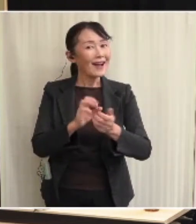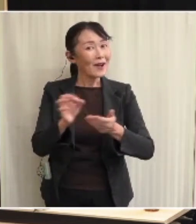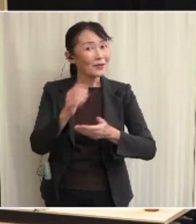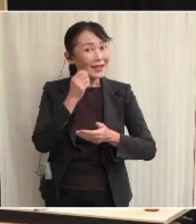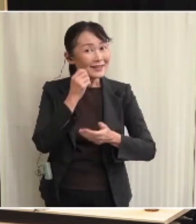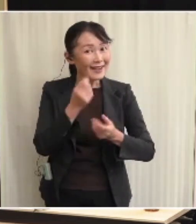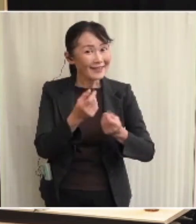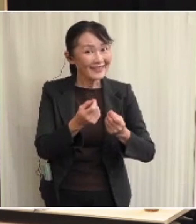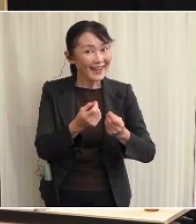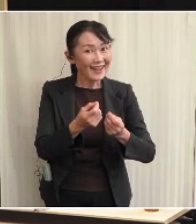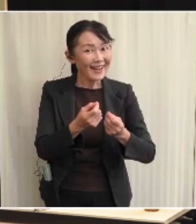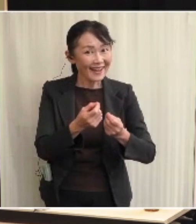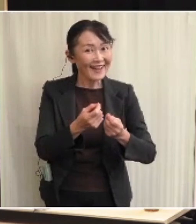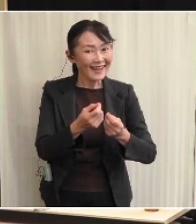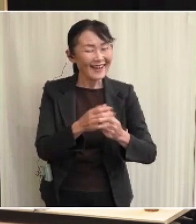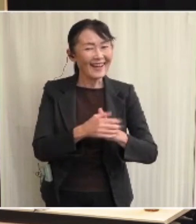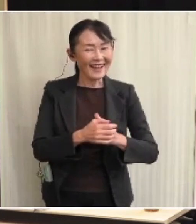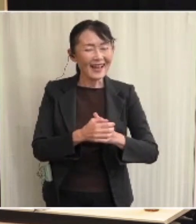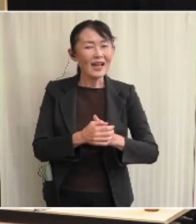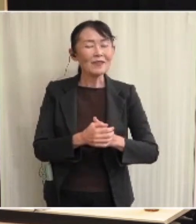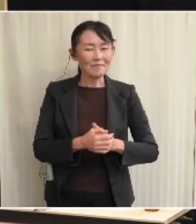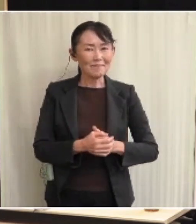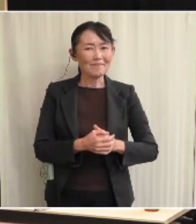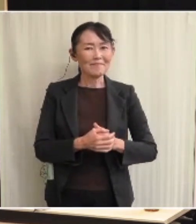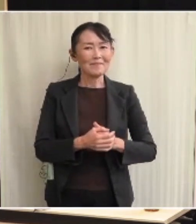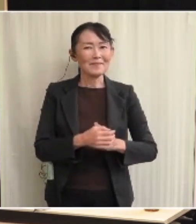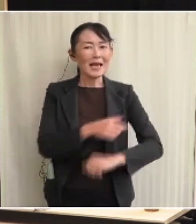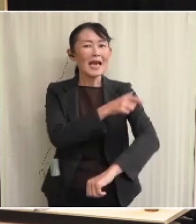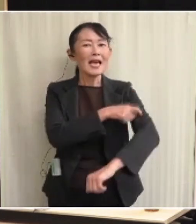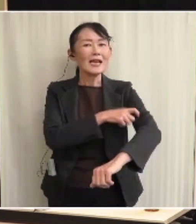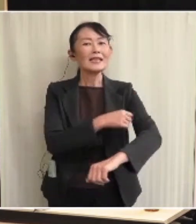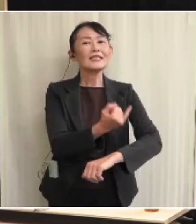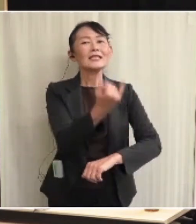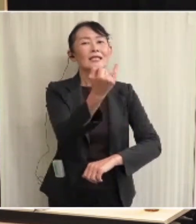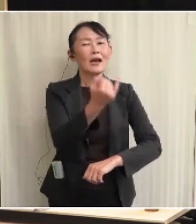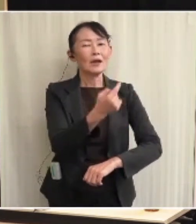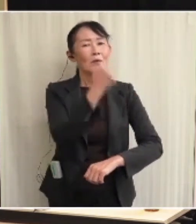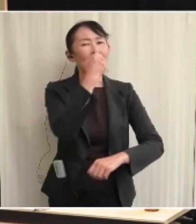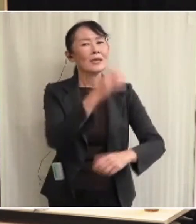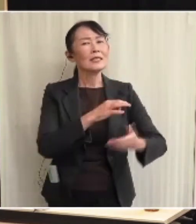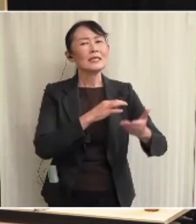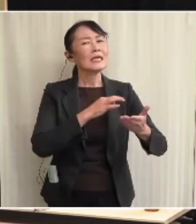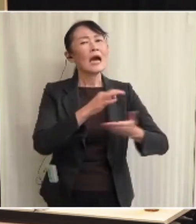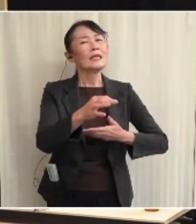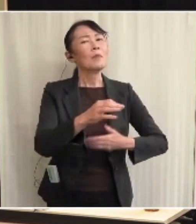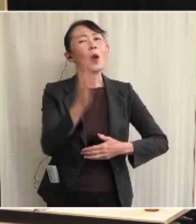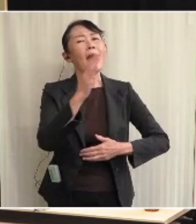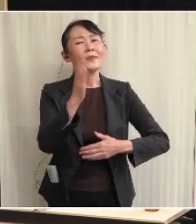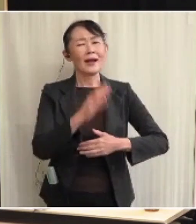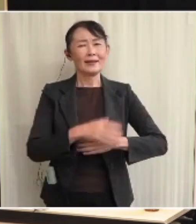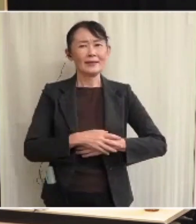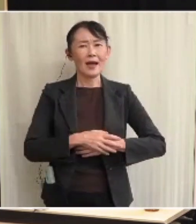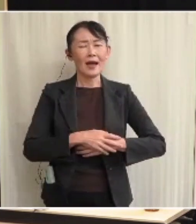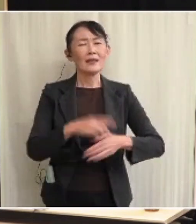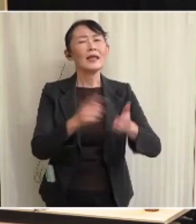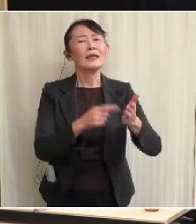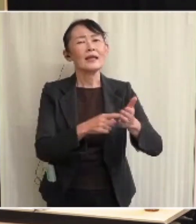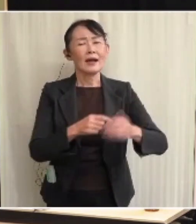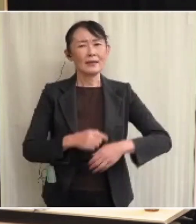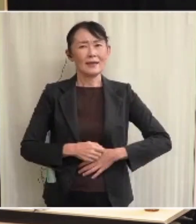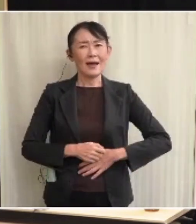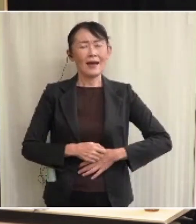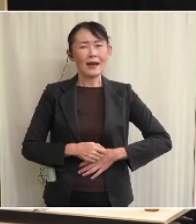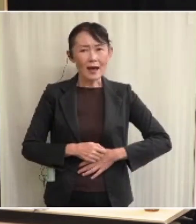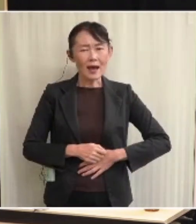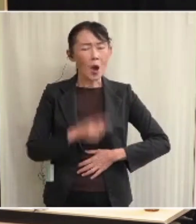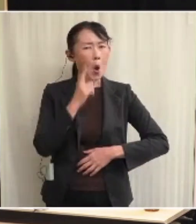すいません本当ごめんなさいね、親御さんとかにもお会いするたびにごめんなさいって謝ってるんですよね。お子さんがいろいろねないないって言って泣き叫んだんじゃ